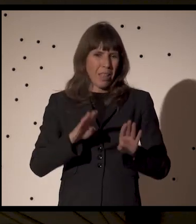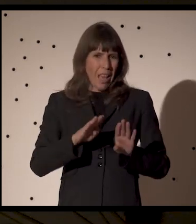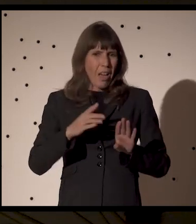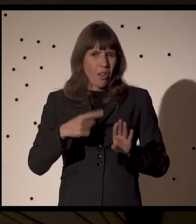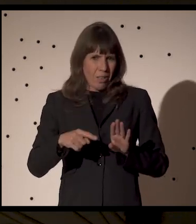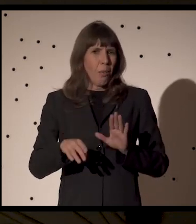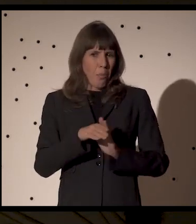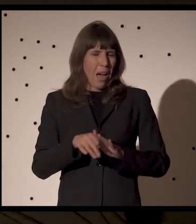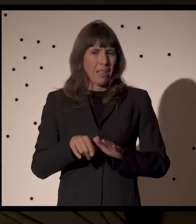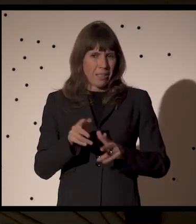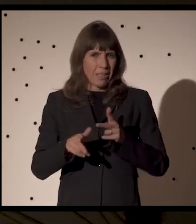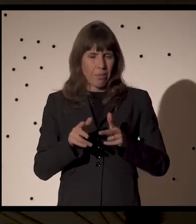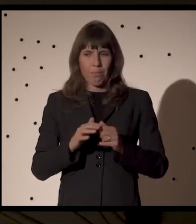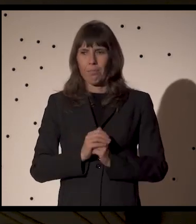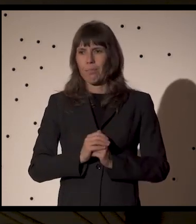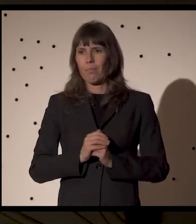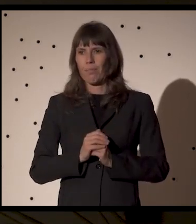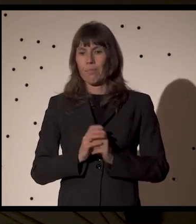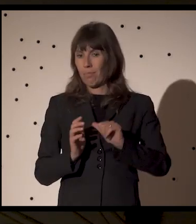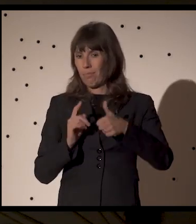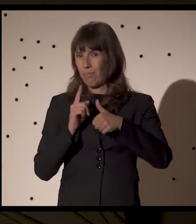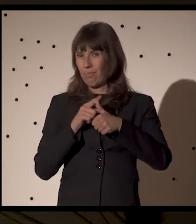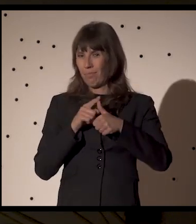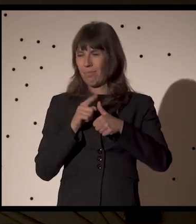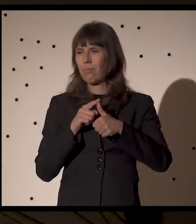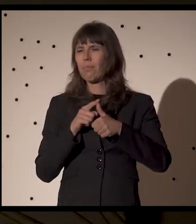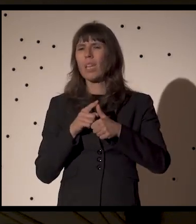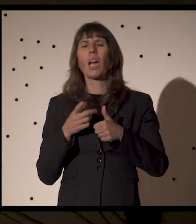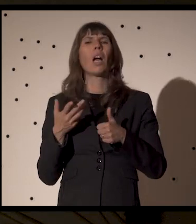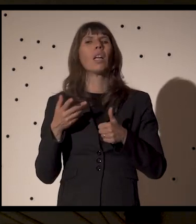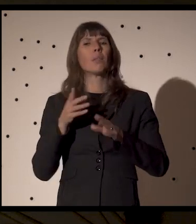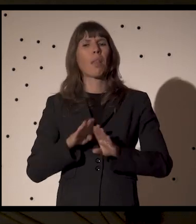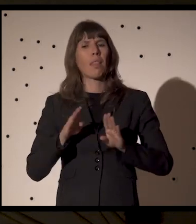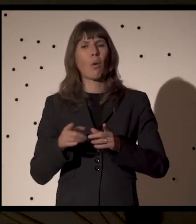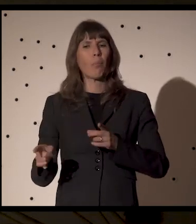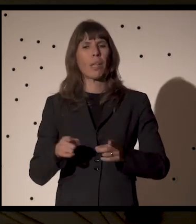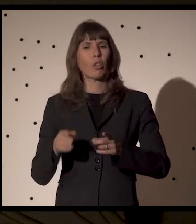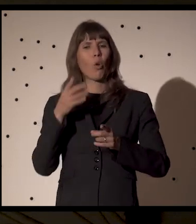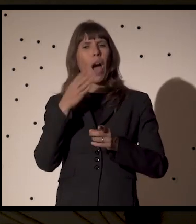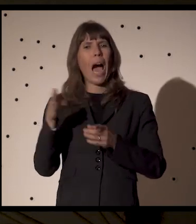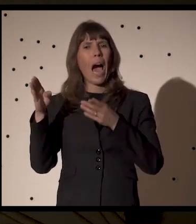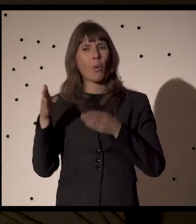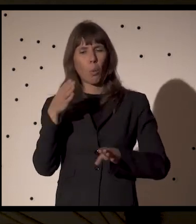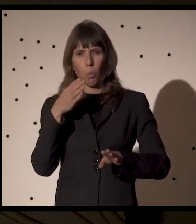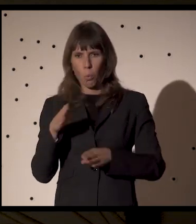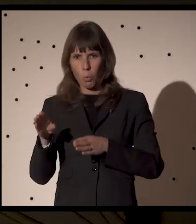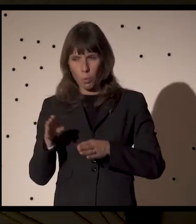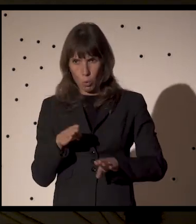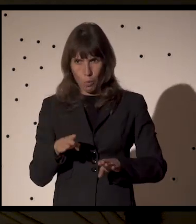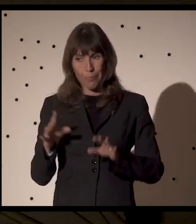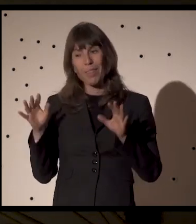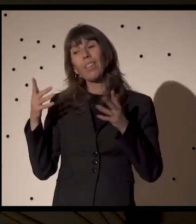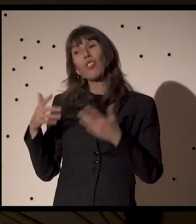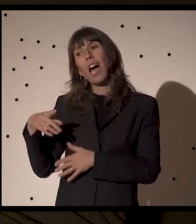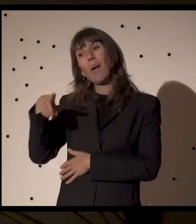di Marta sarà in autunno di Intesa con il Politecnico abbiamo